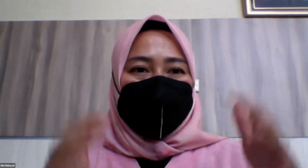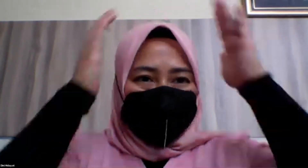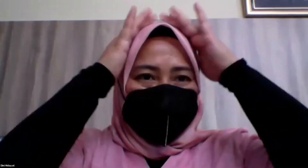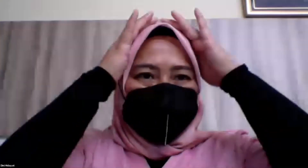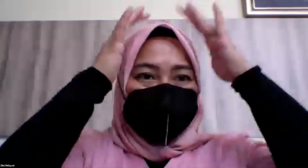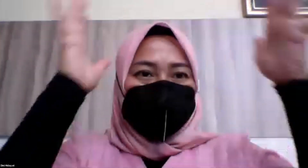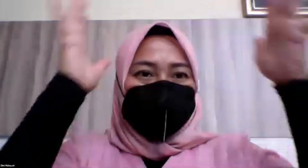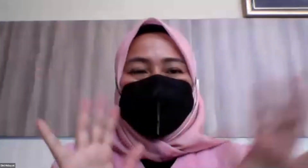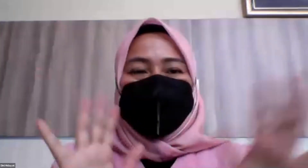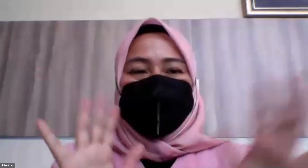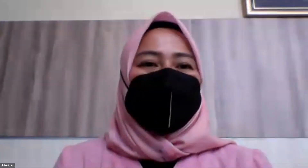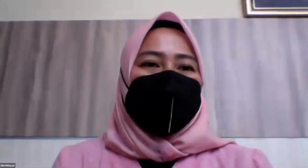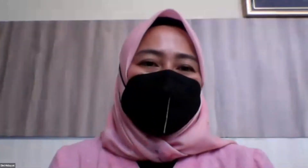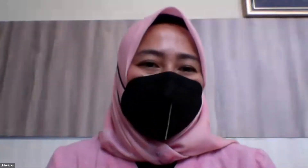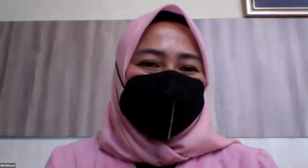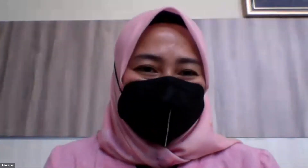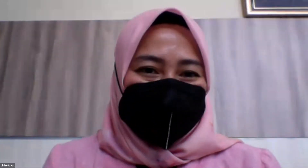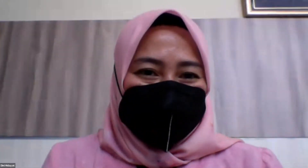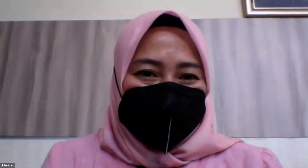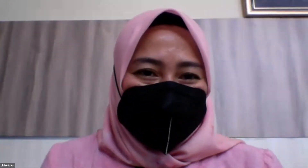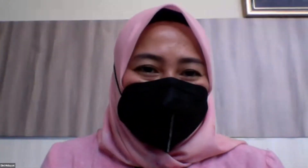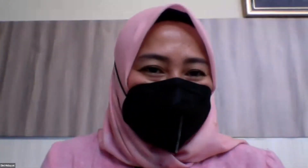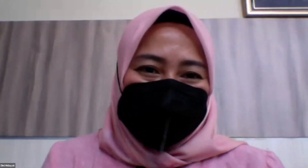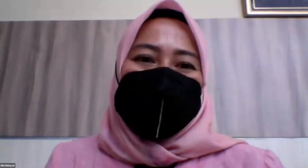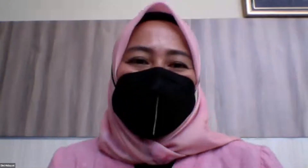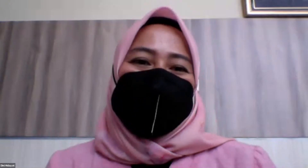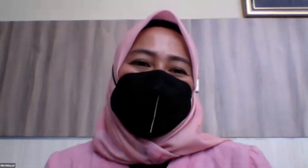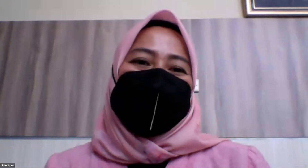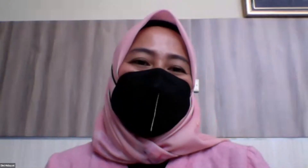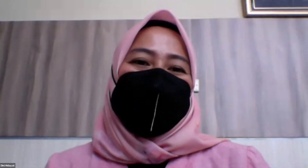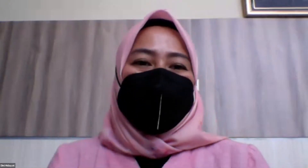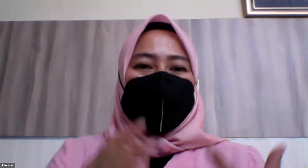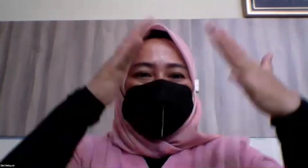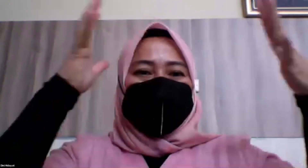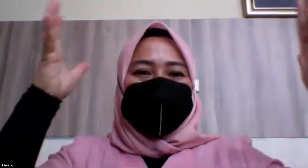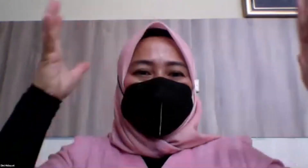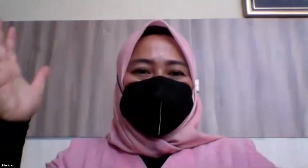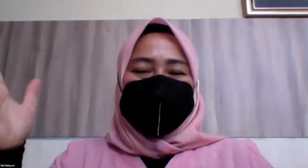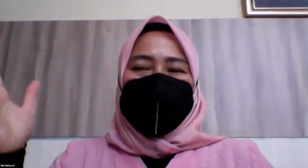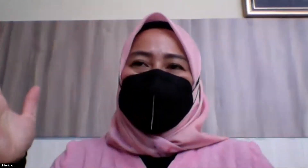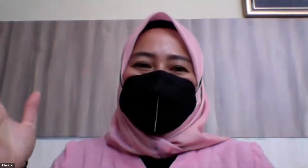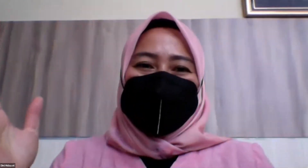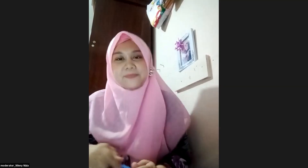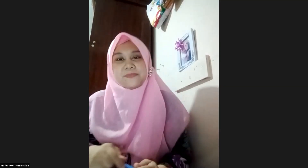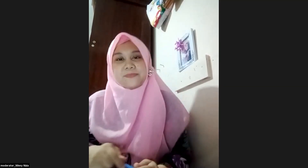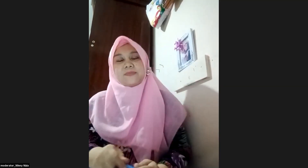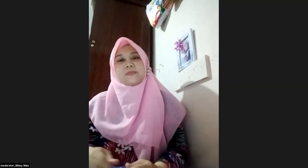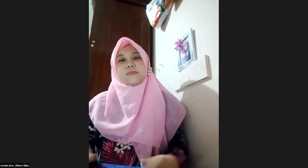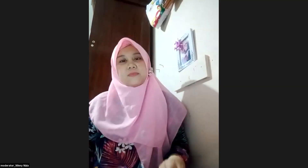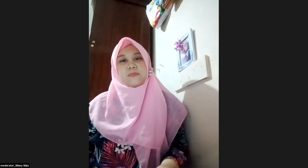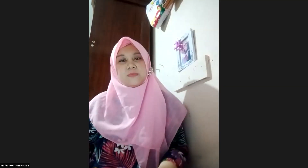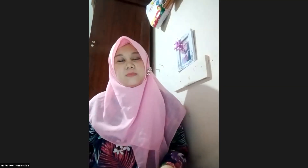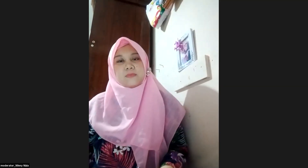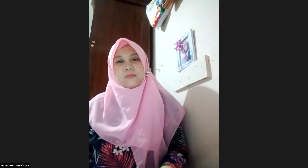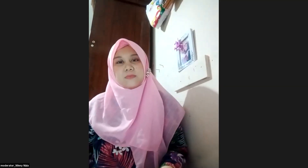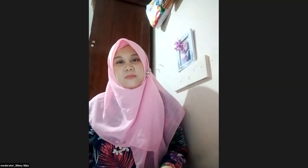ya, chamber room itu tidak disarankan sebetulnya. Begitu, karena malah jadi artinya mau libak